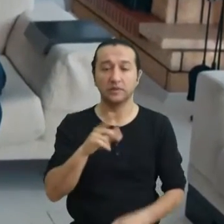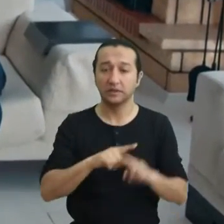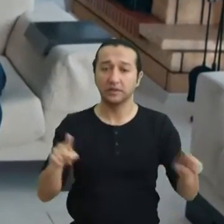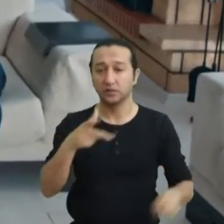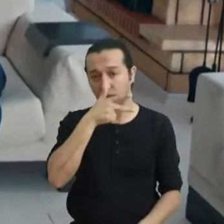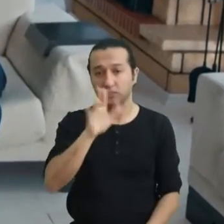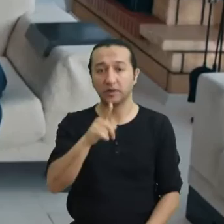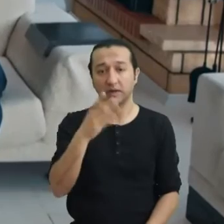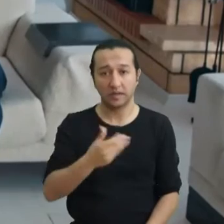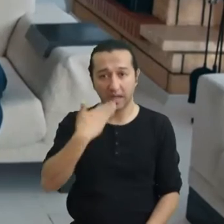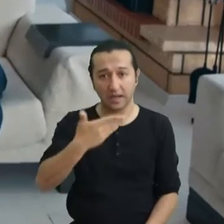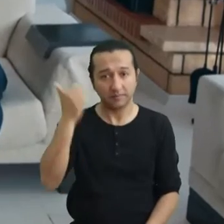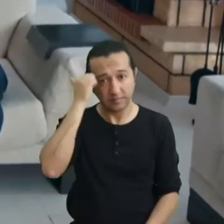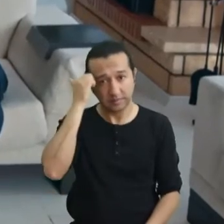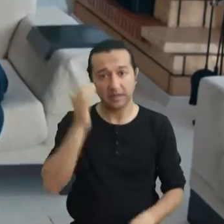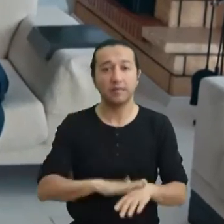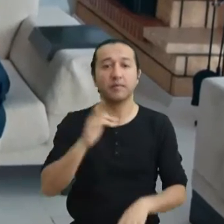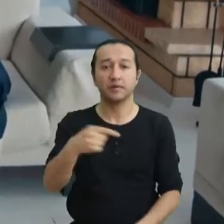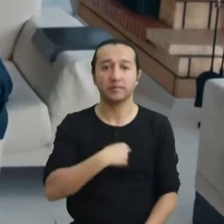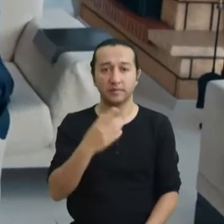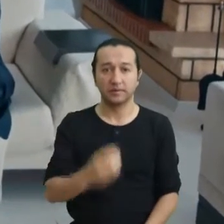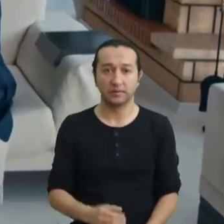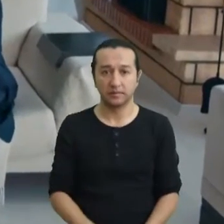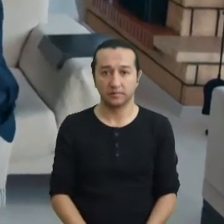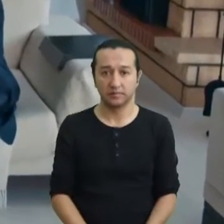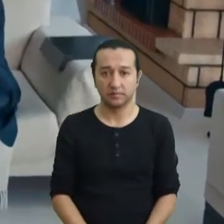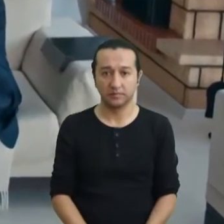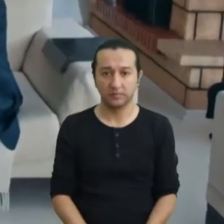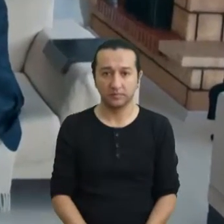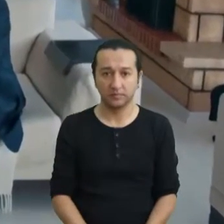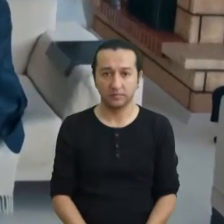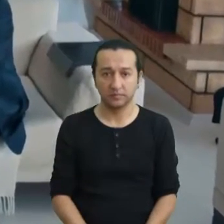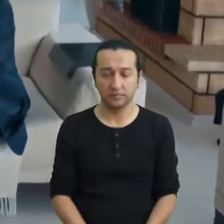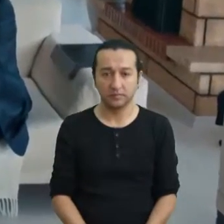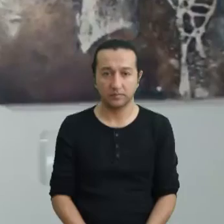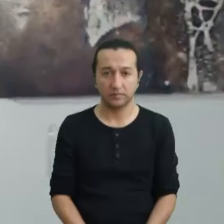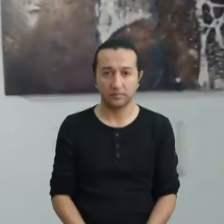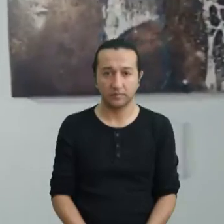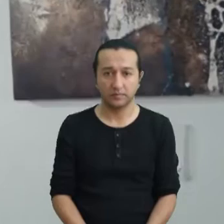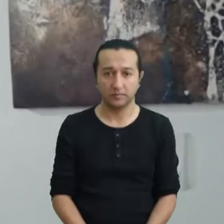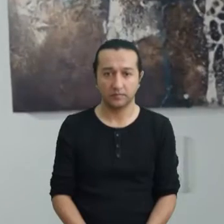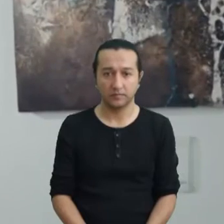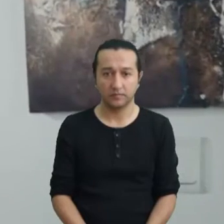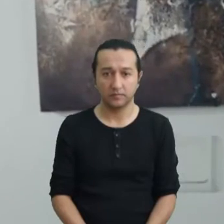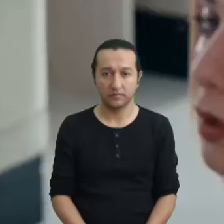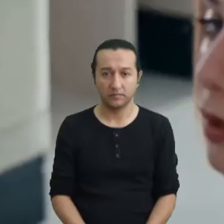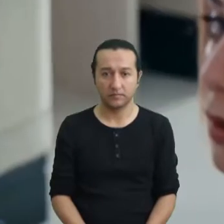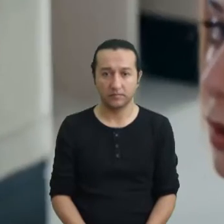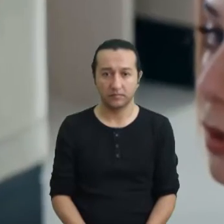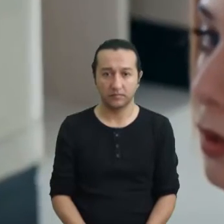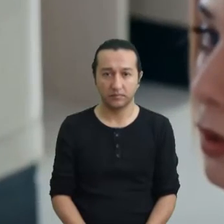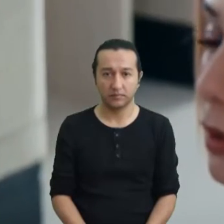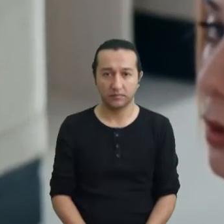üzülme. Anlattığıma pişman etme beni. Gelen Erhan. Bir sene açtı kapıyı.